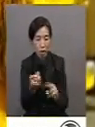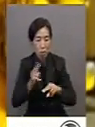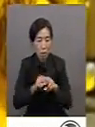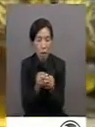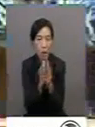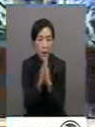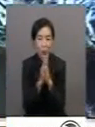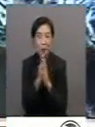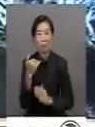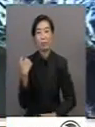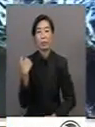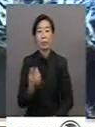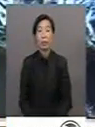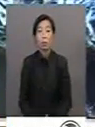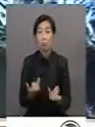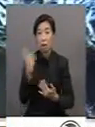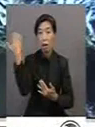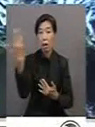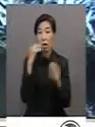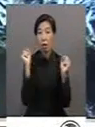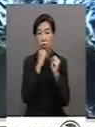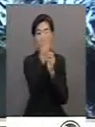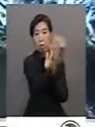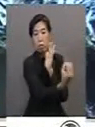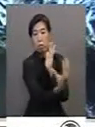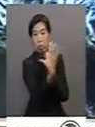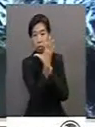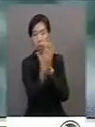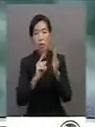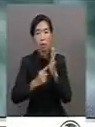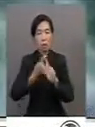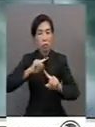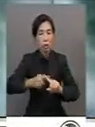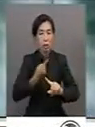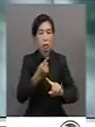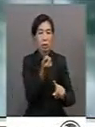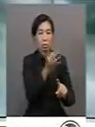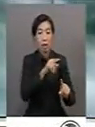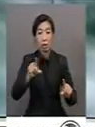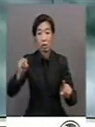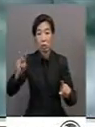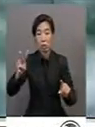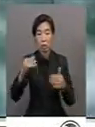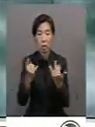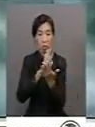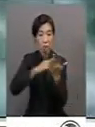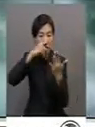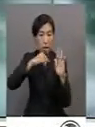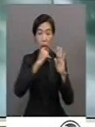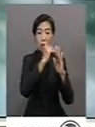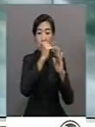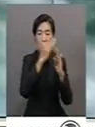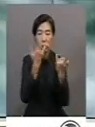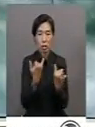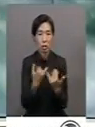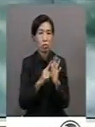ครับขณะที่ลมหนาวที่จะแผ่ลงมาปกคลุมรอบใหม่ในช่วงของตั้งแต่19ถึง22แล้วก็ทำให้พื้นที่ทางด้านประเทศไทยตอนบนนั้นอุ